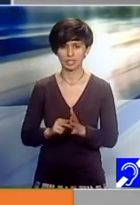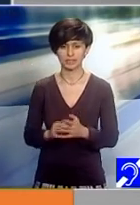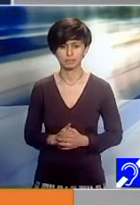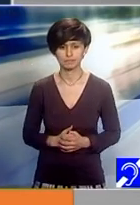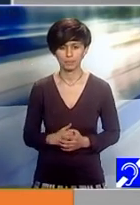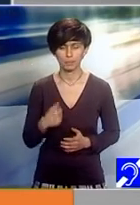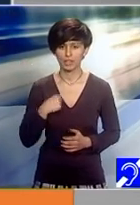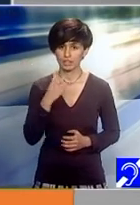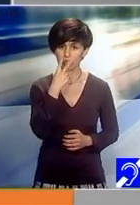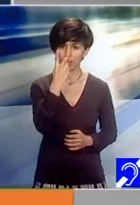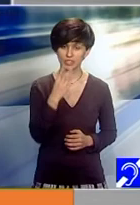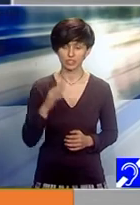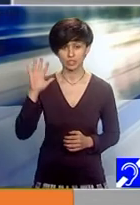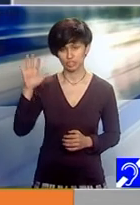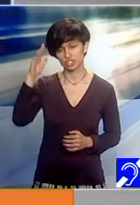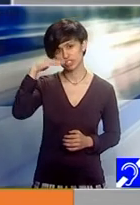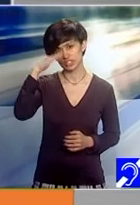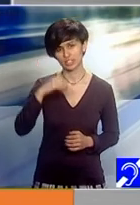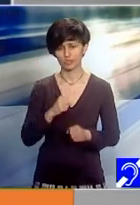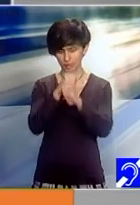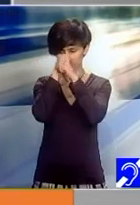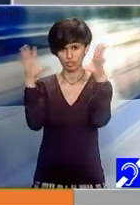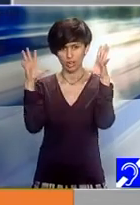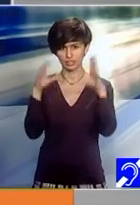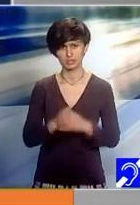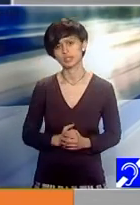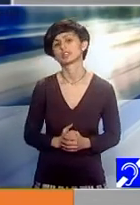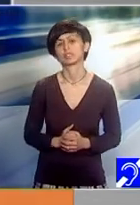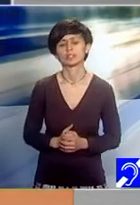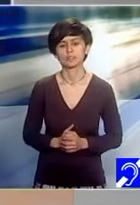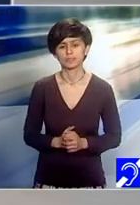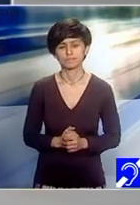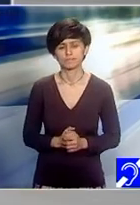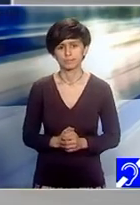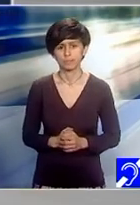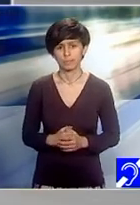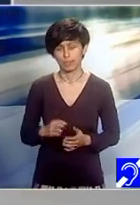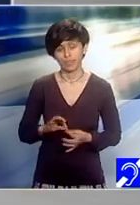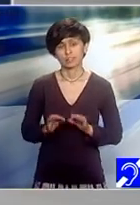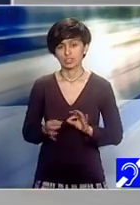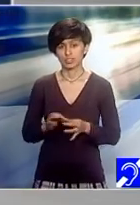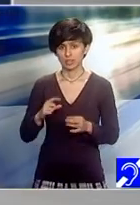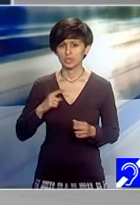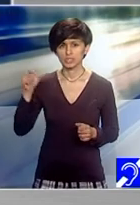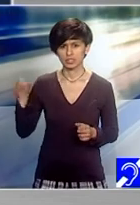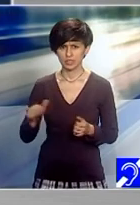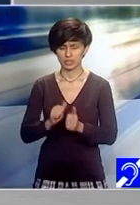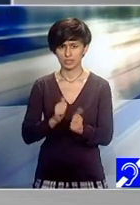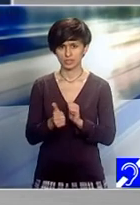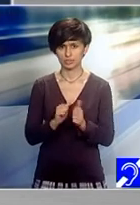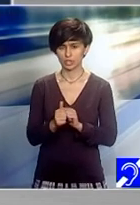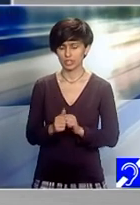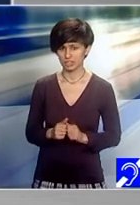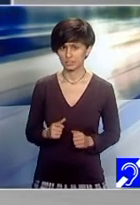văzut doar 5 zile și m-am speriat. Te-ai speriat de ce? Sportiv, de munca depusă de aceștia. Și ce